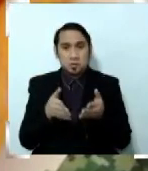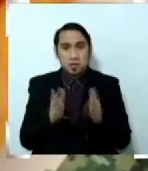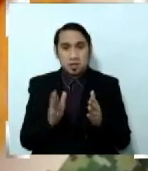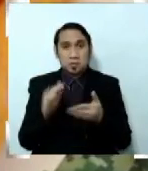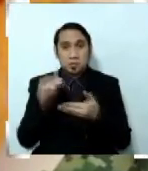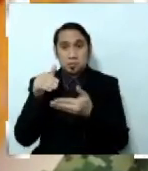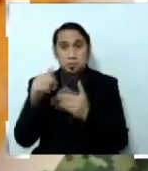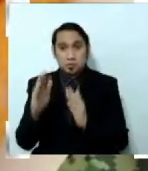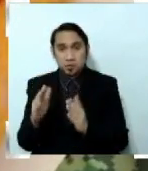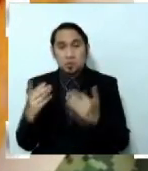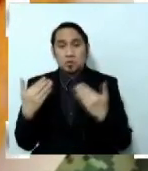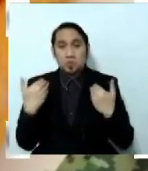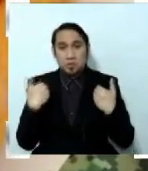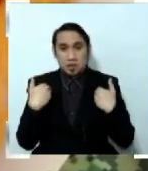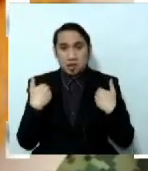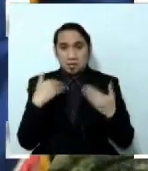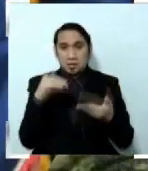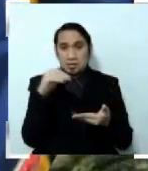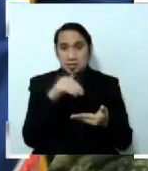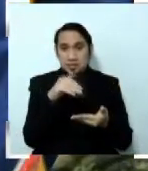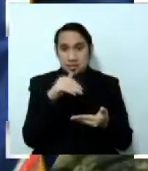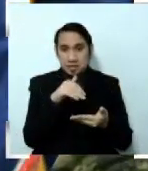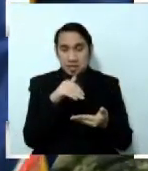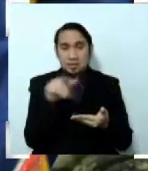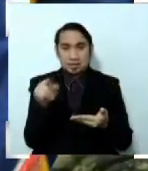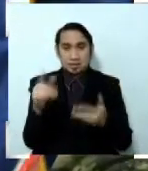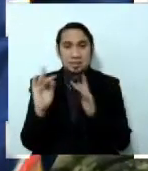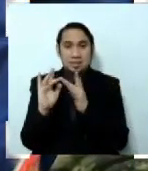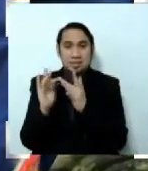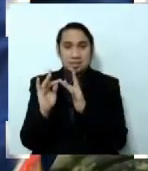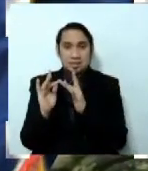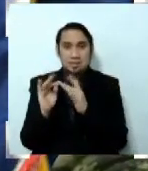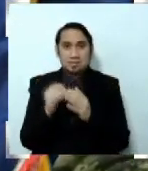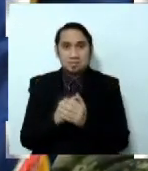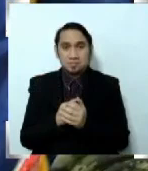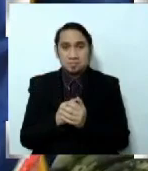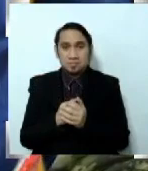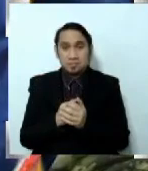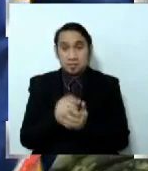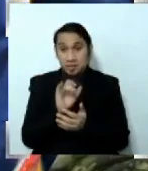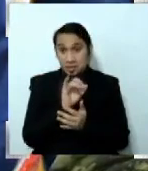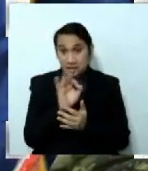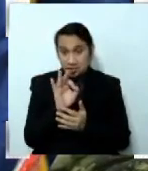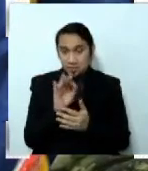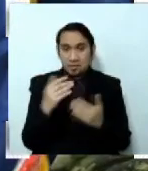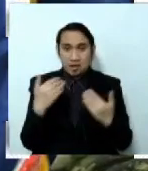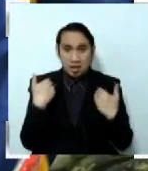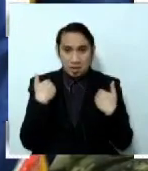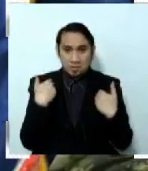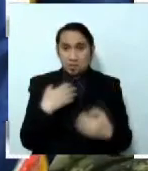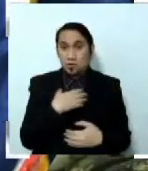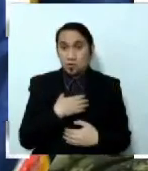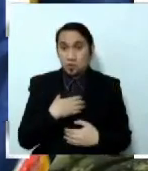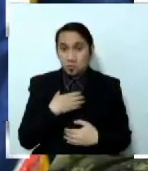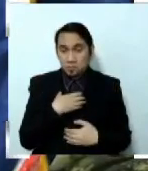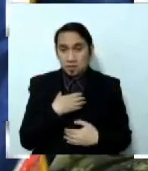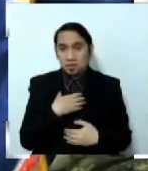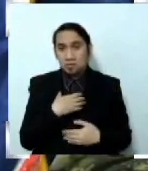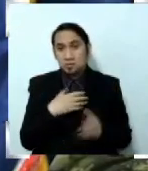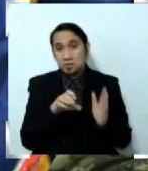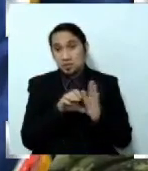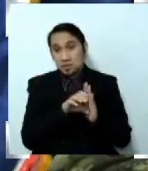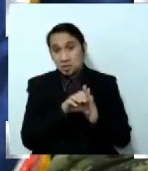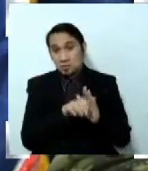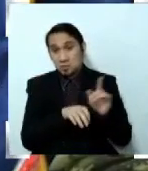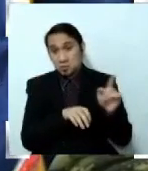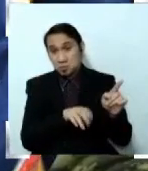ay makapag-aral ng maayos online. Once we receive any complaint na gumagamit ng videoke, we